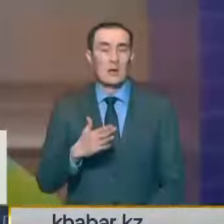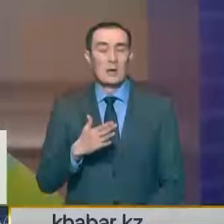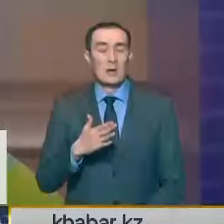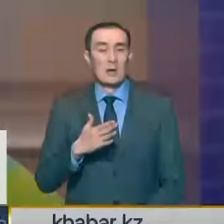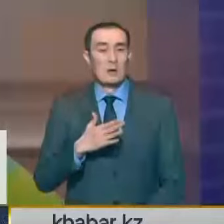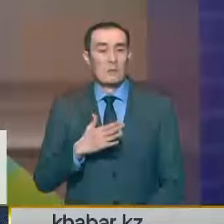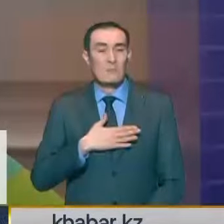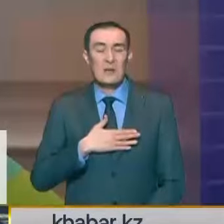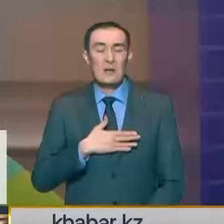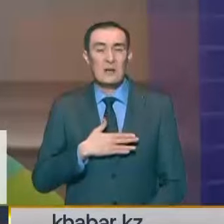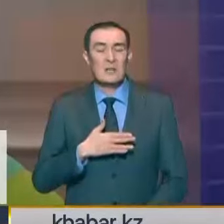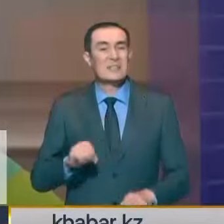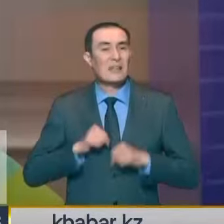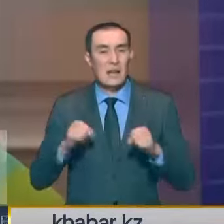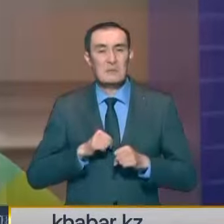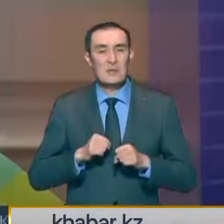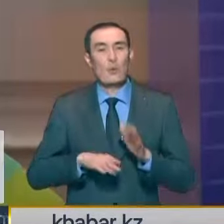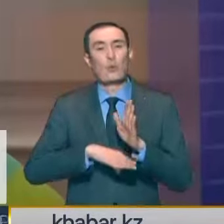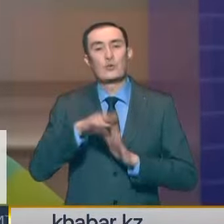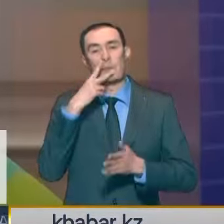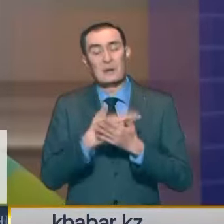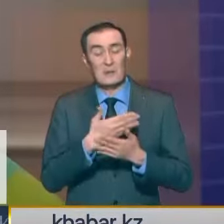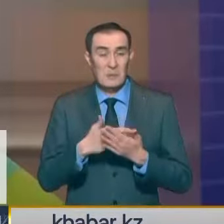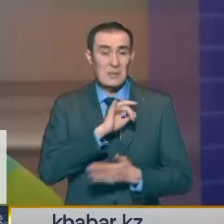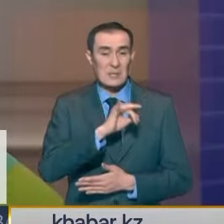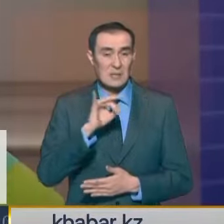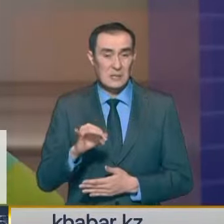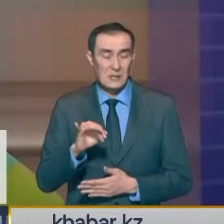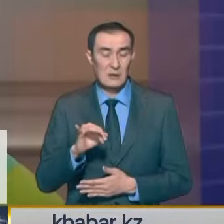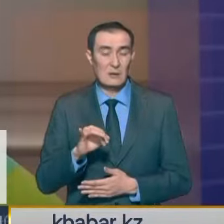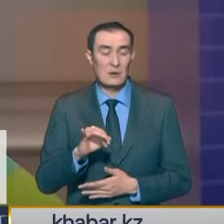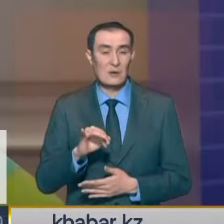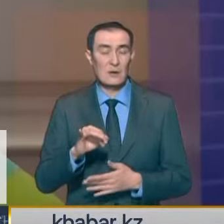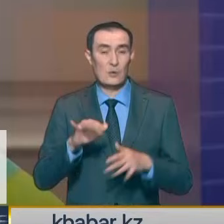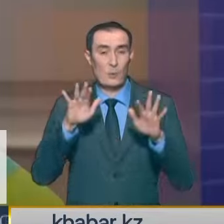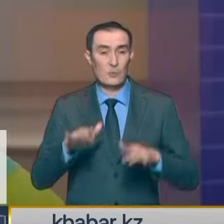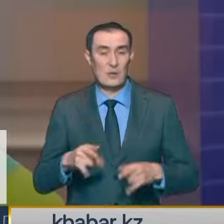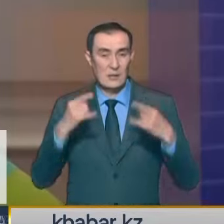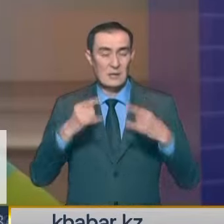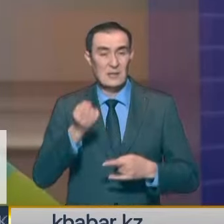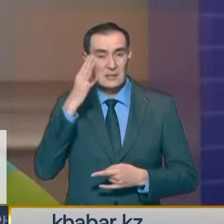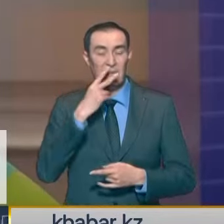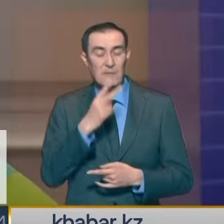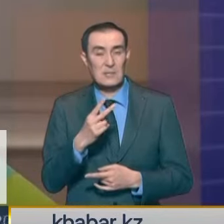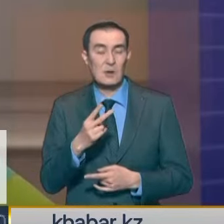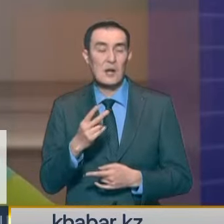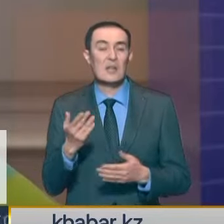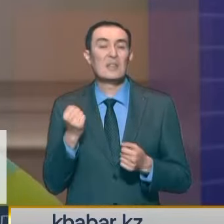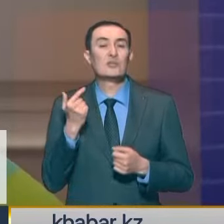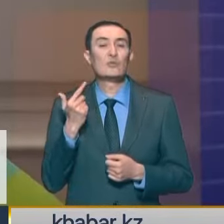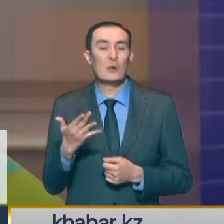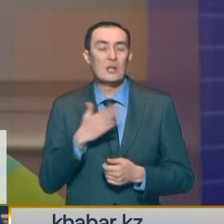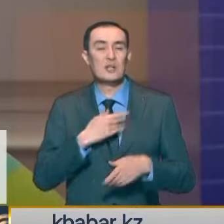не боремся за статистику. Например, по искусственному интеллекту мы видим, насколько наш